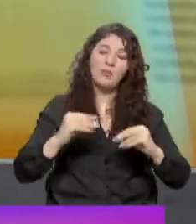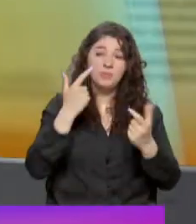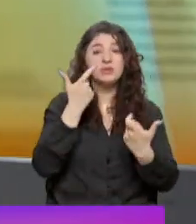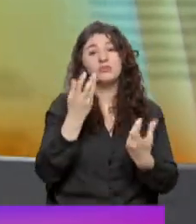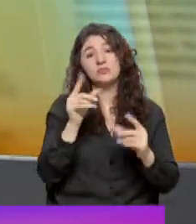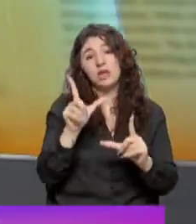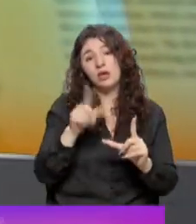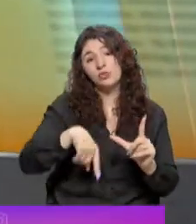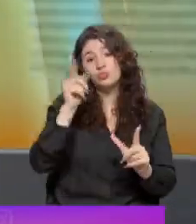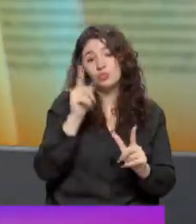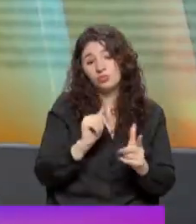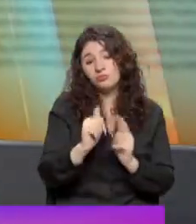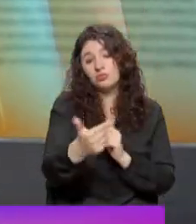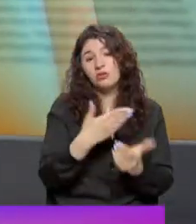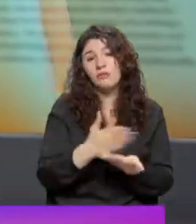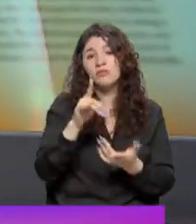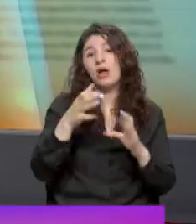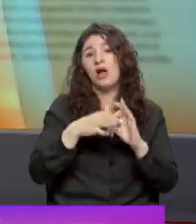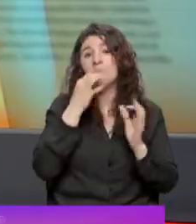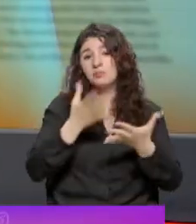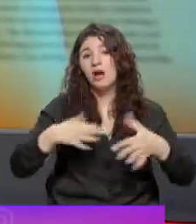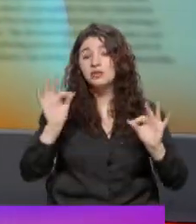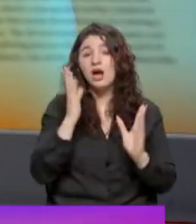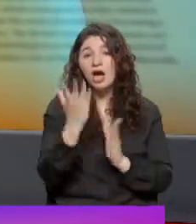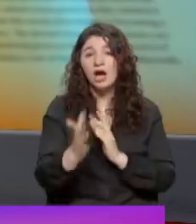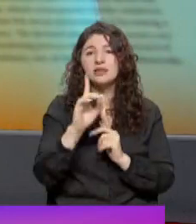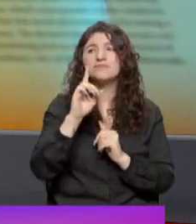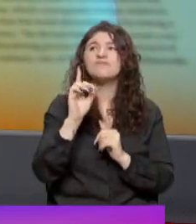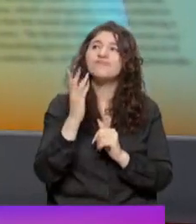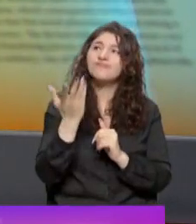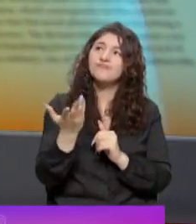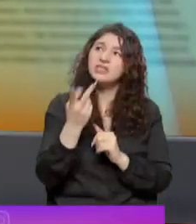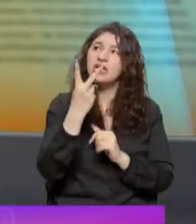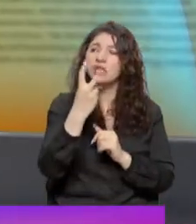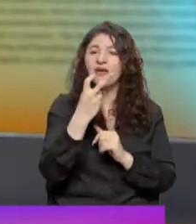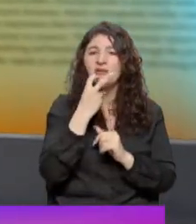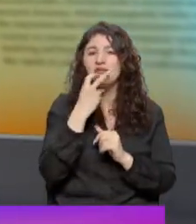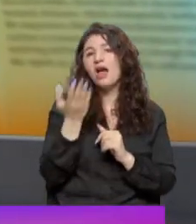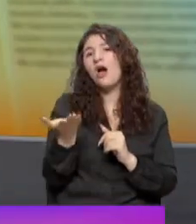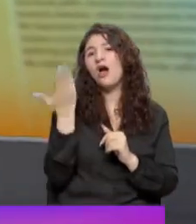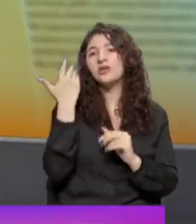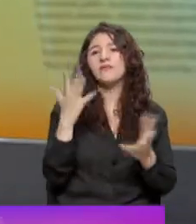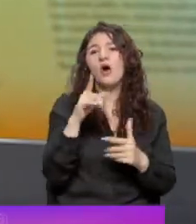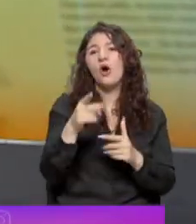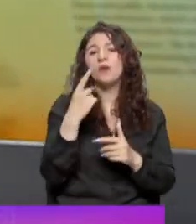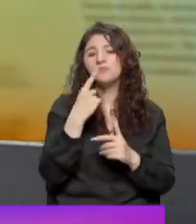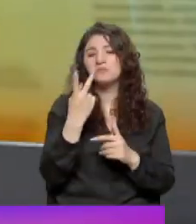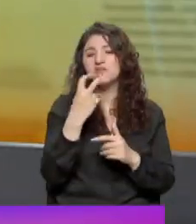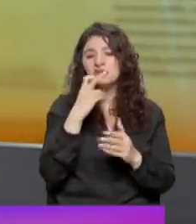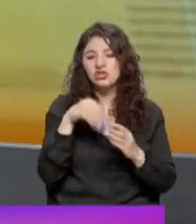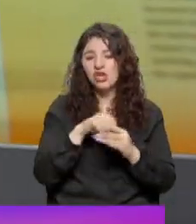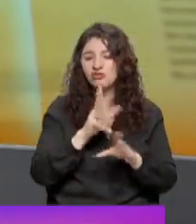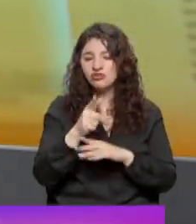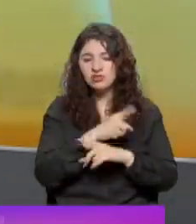dikkatli olmamız gereken günlerden geçiyor Hatta Bununla ilgili haberimiz hazır yalnız hani böyle iki yıl önceki ya da o geçen